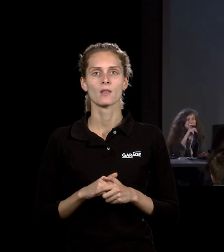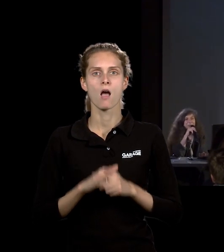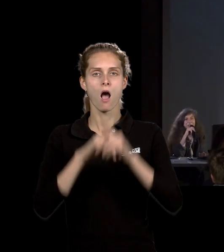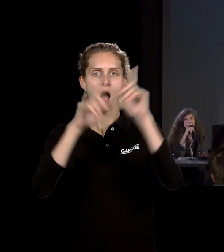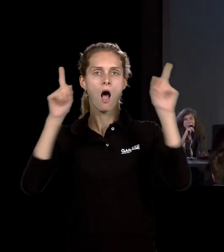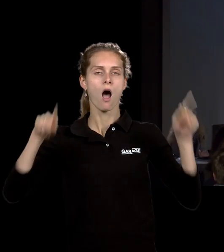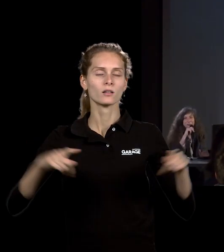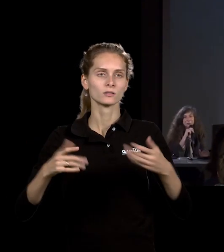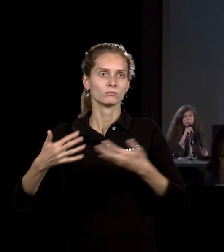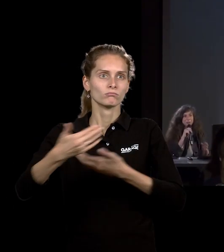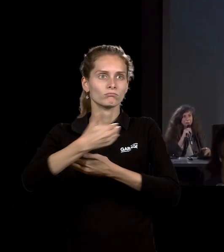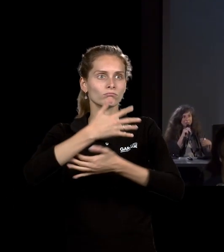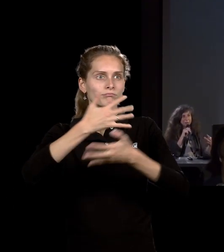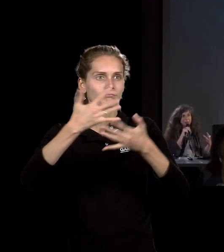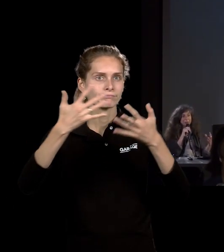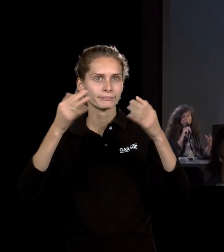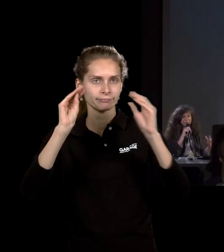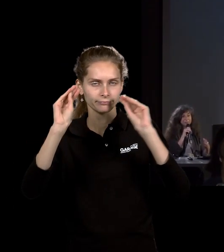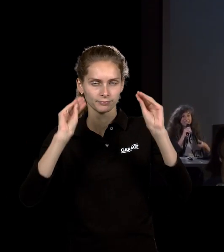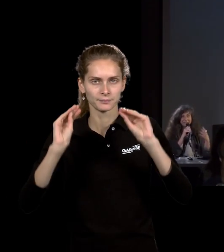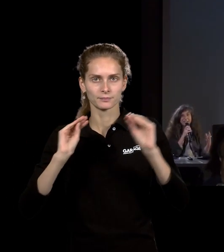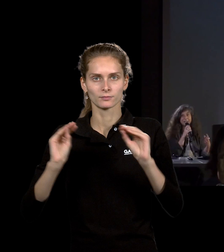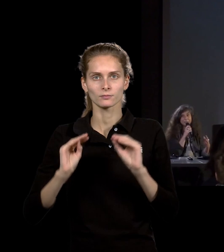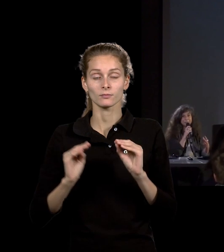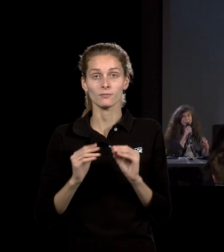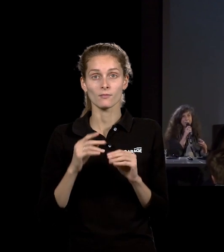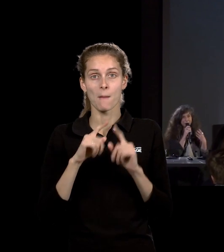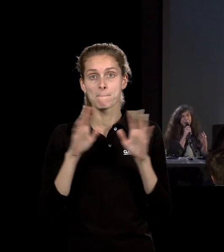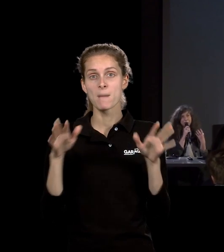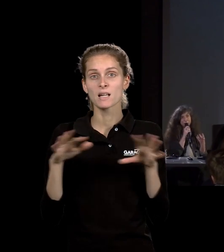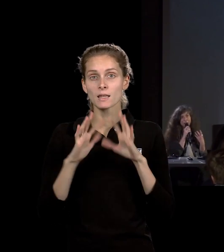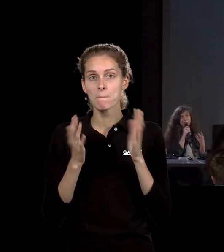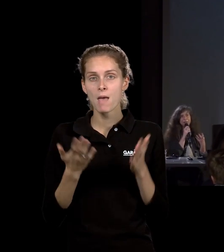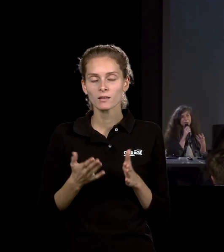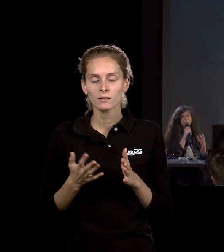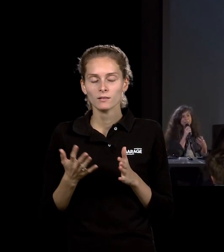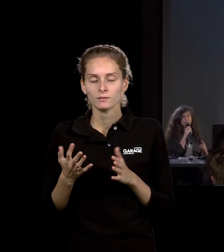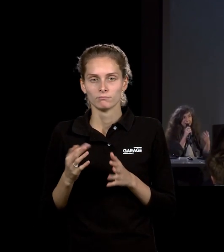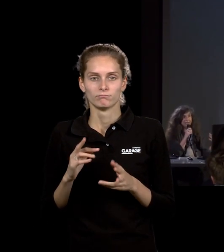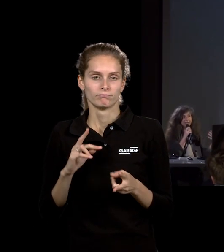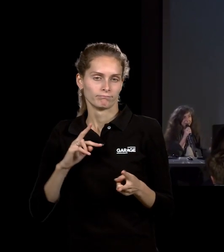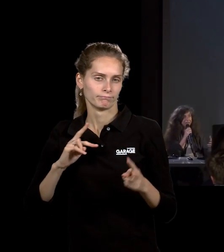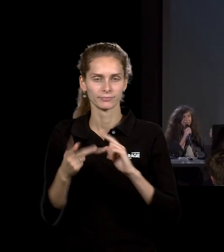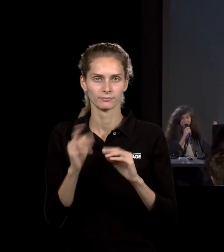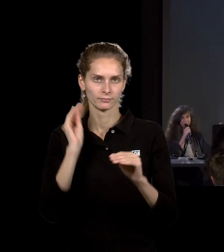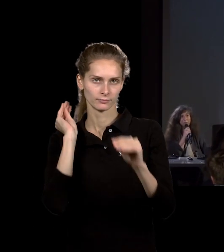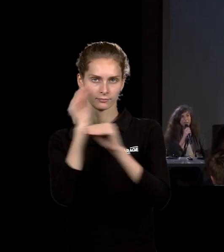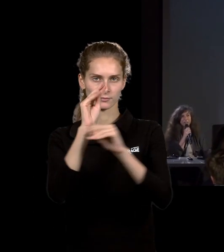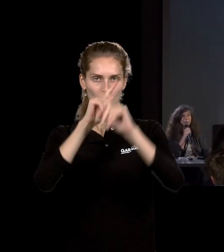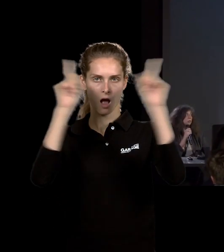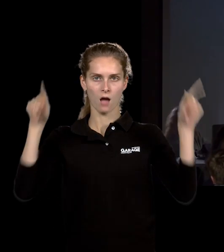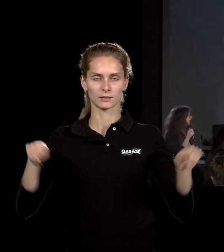картина, собранная из совершенно бытовых предметов, но при этом которые насильно превращаются в картину.